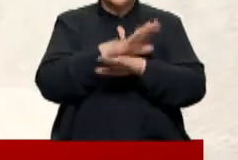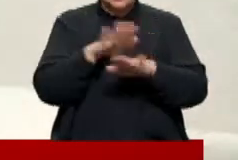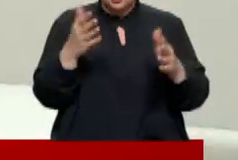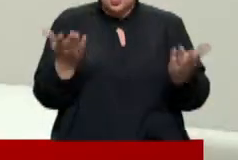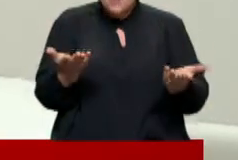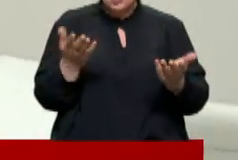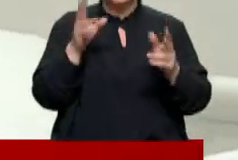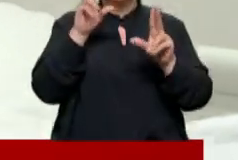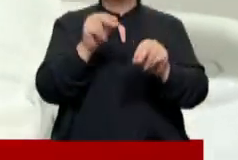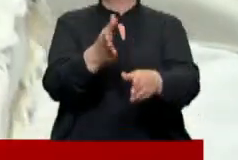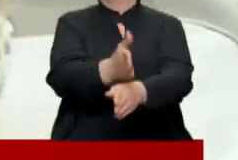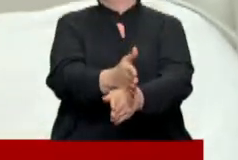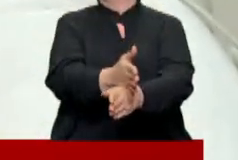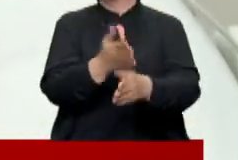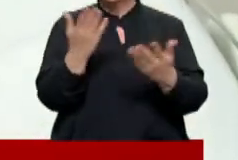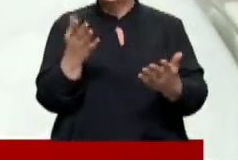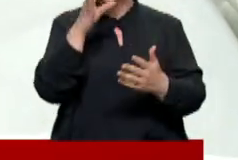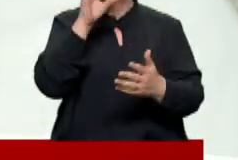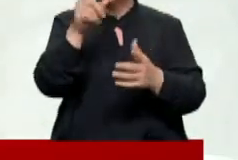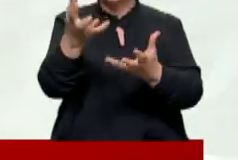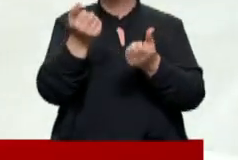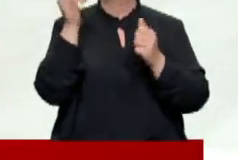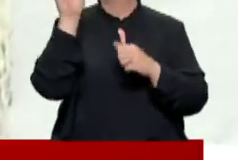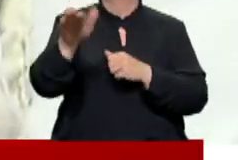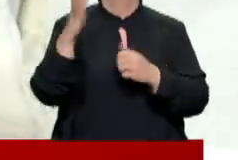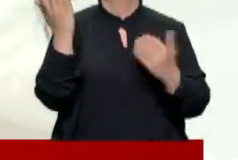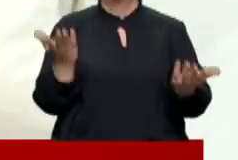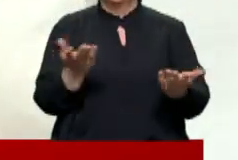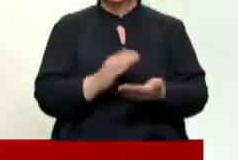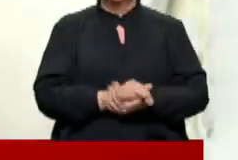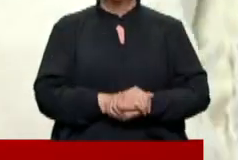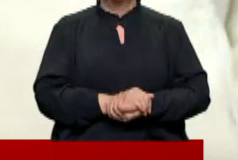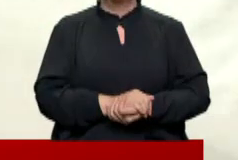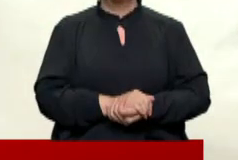ama artık yatağa bağımlı. Ancak kimse onu almaya gelmiyor.